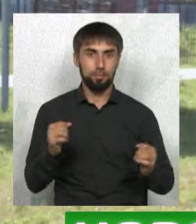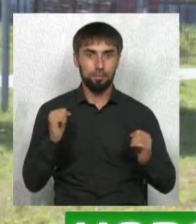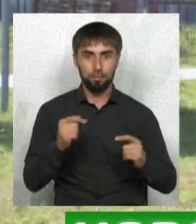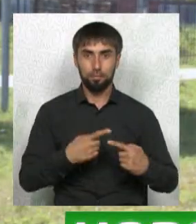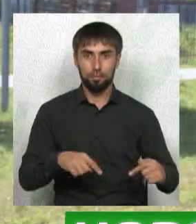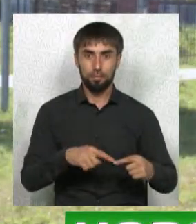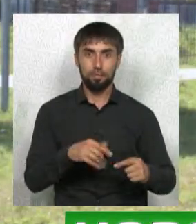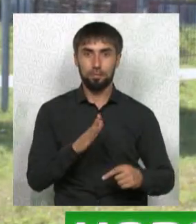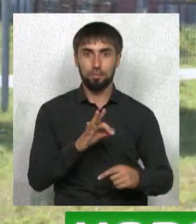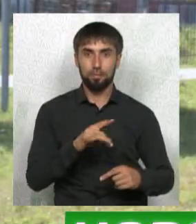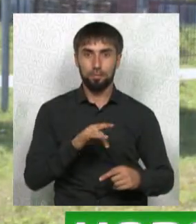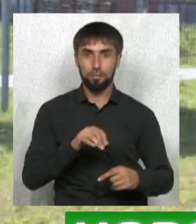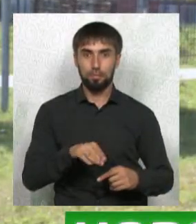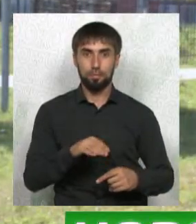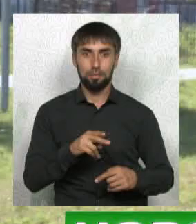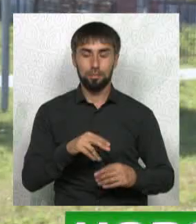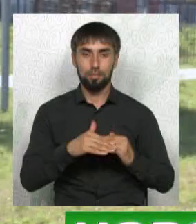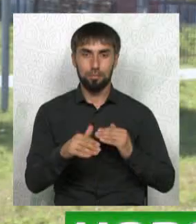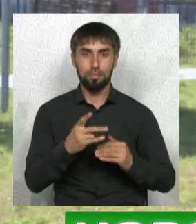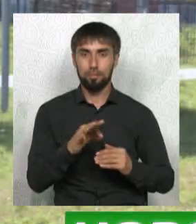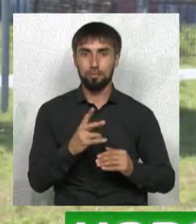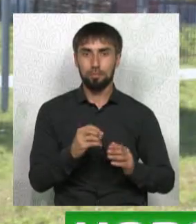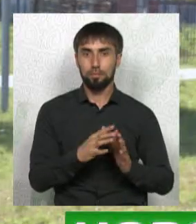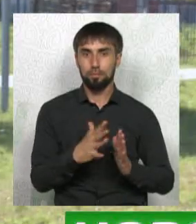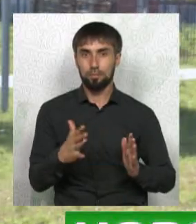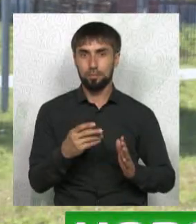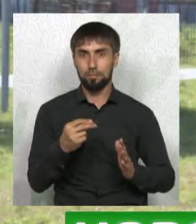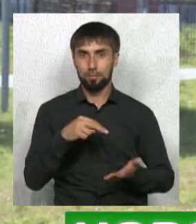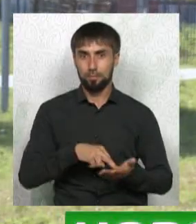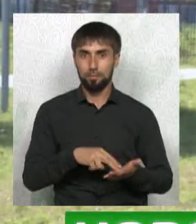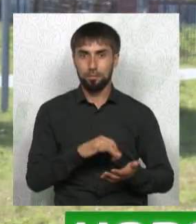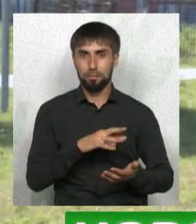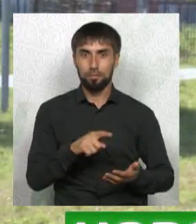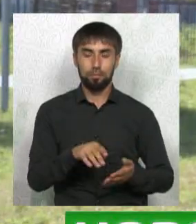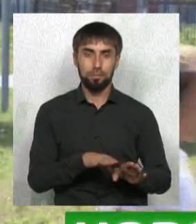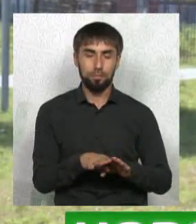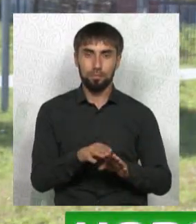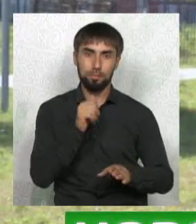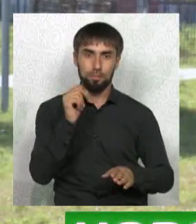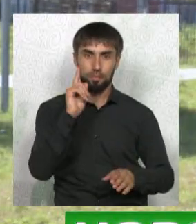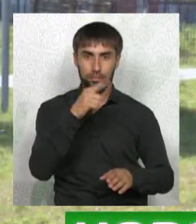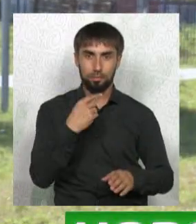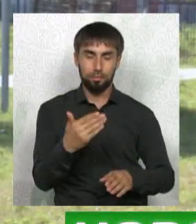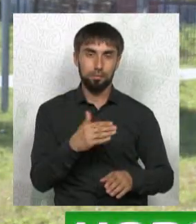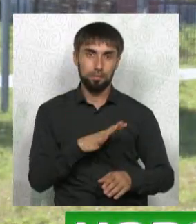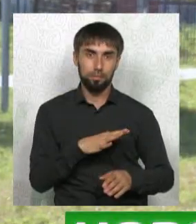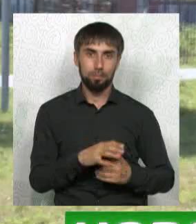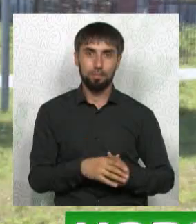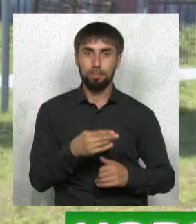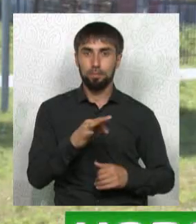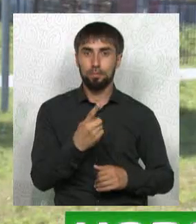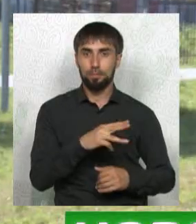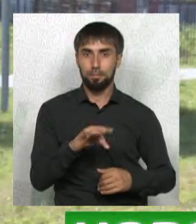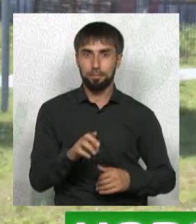объект, типа ворковой площадки. Ну, в пределах небольшой суммы, там, относительно прошлого года объекта, это было где-то до